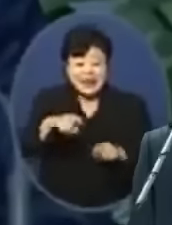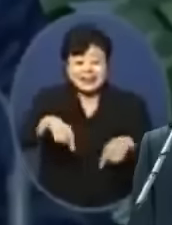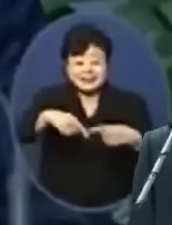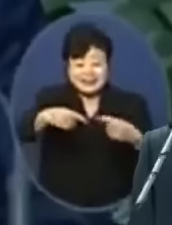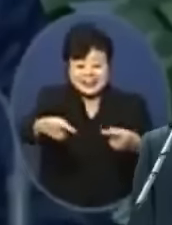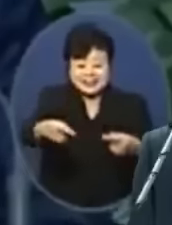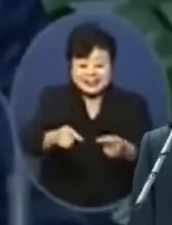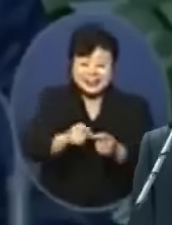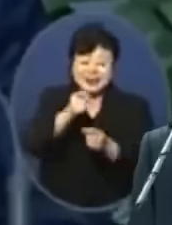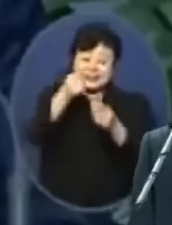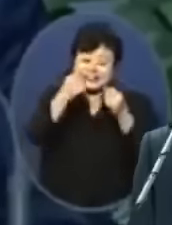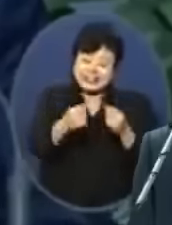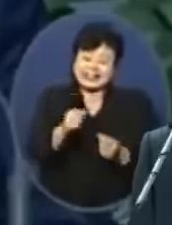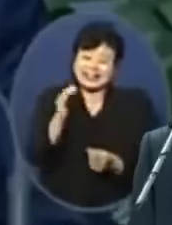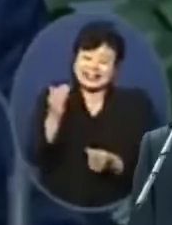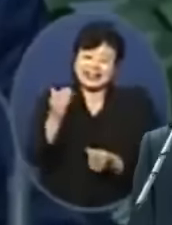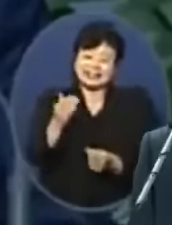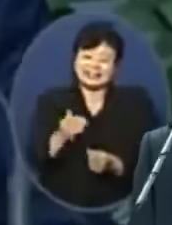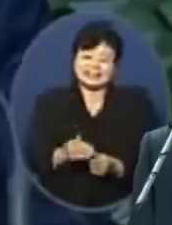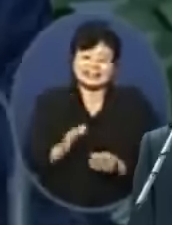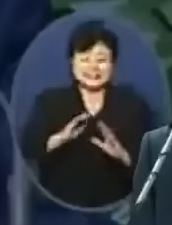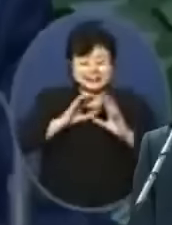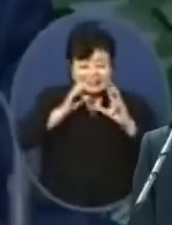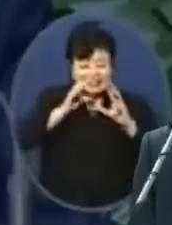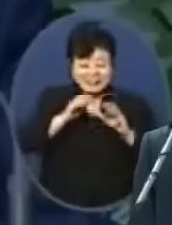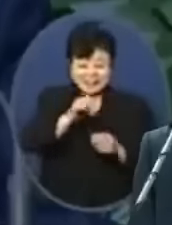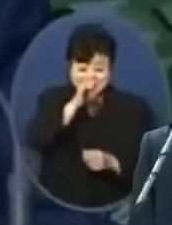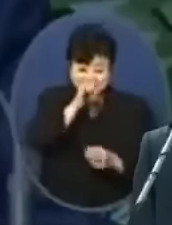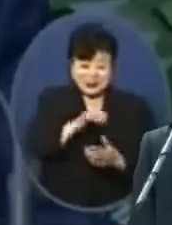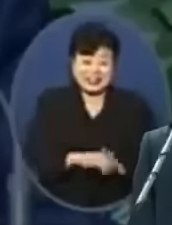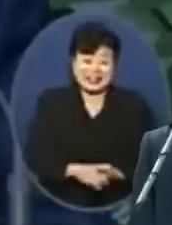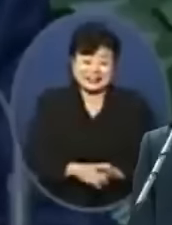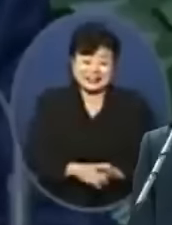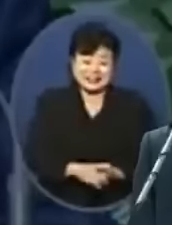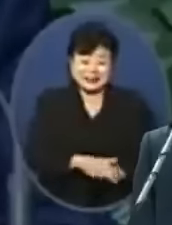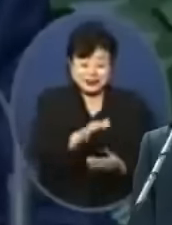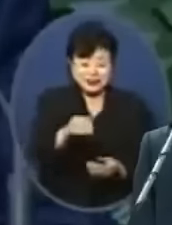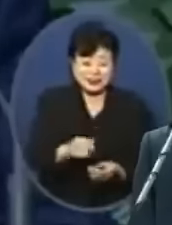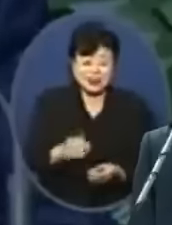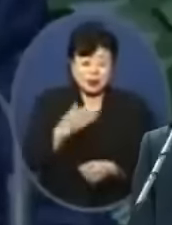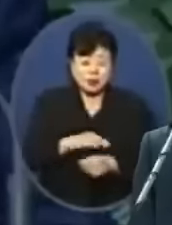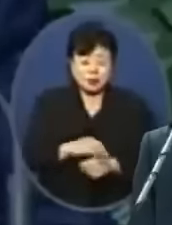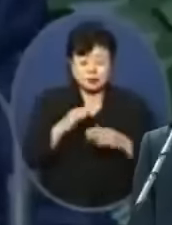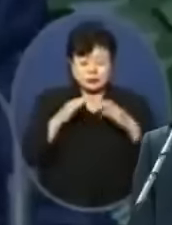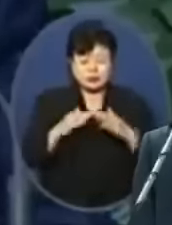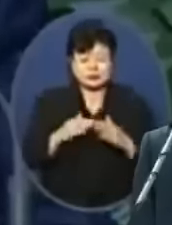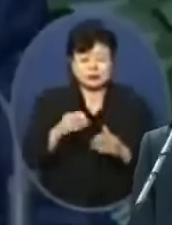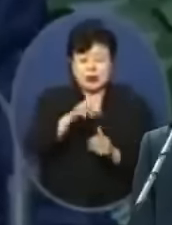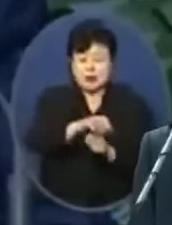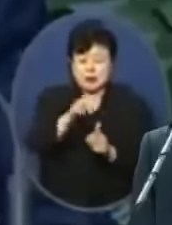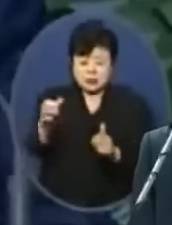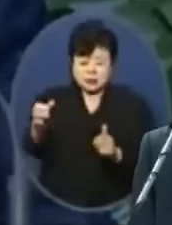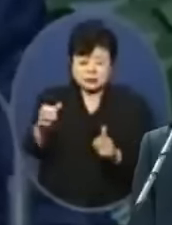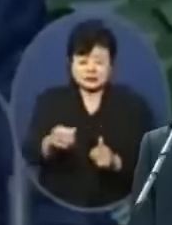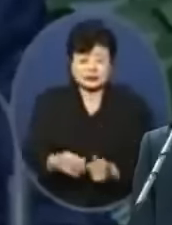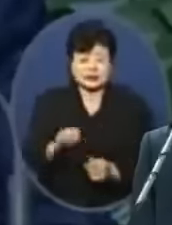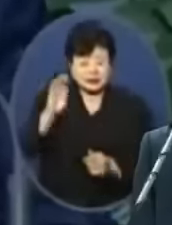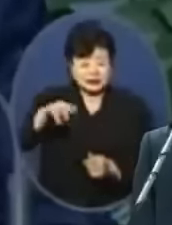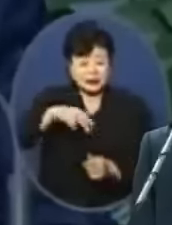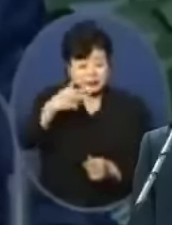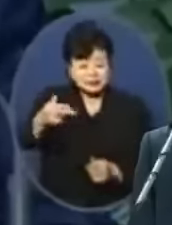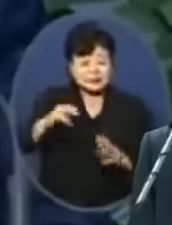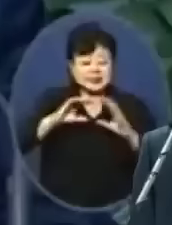들어가서 영원히 사는 저 세상이 있습니다. 우리가 육신의 장막집을 벗어버리면 다음